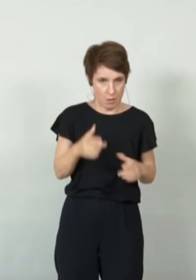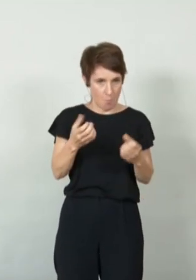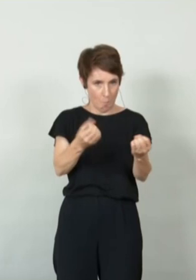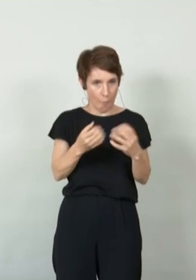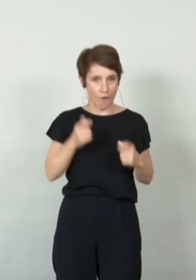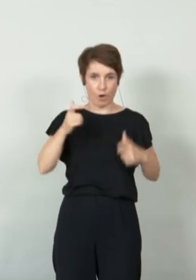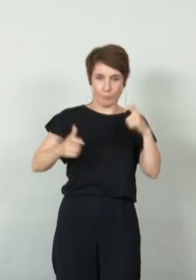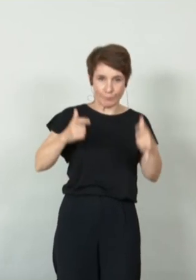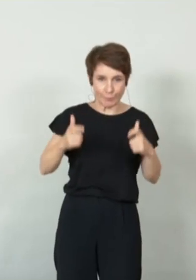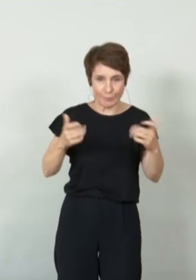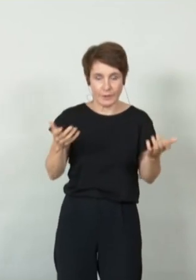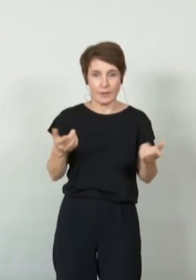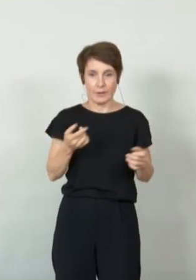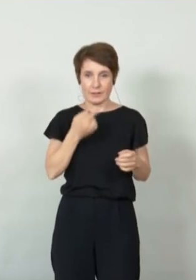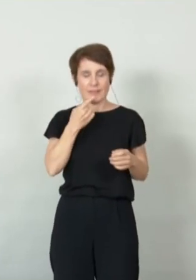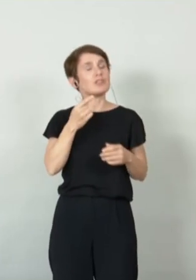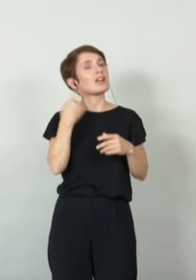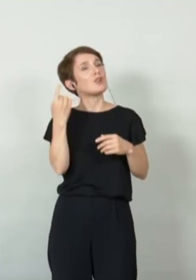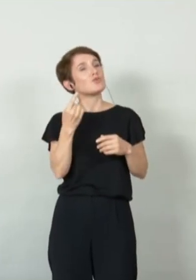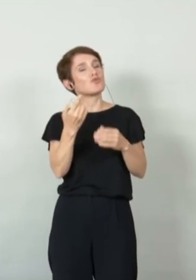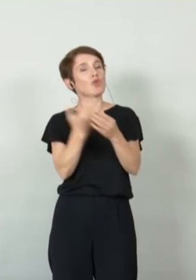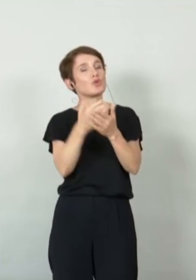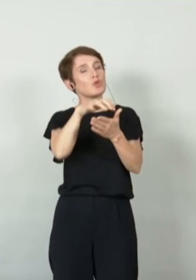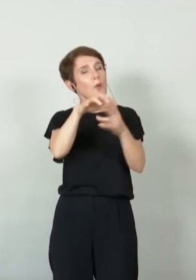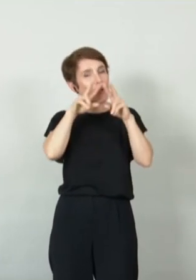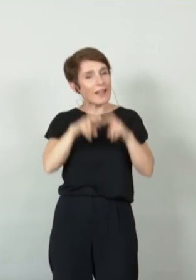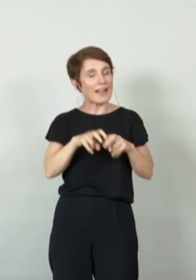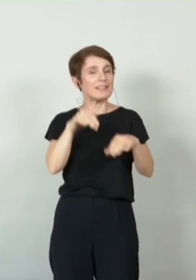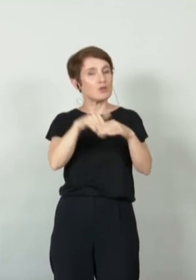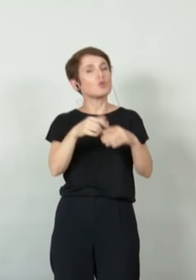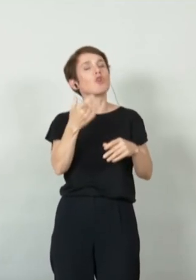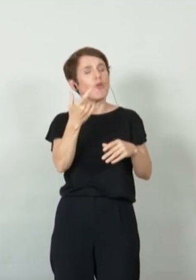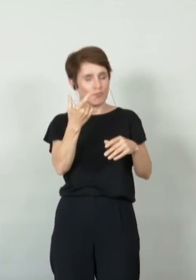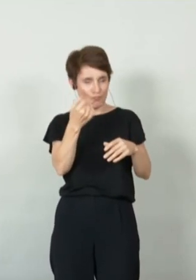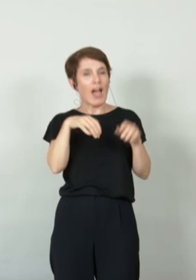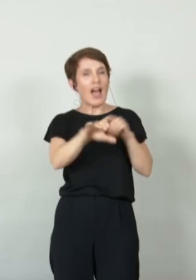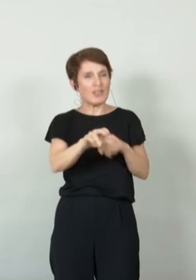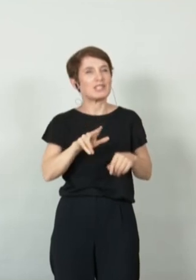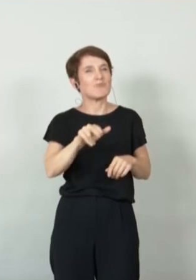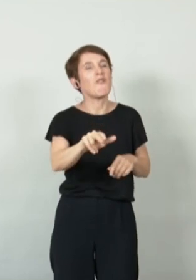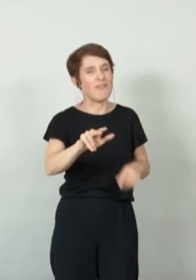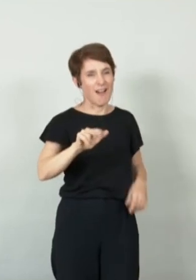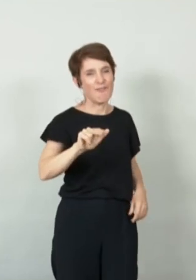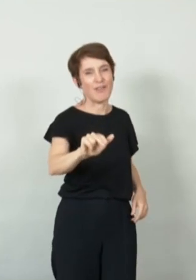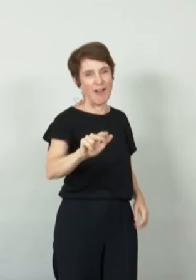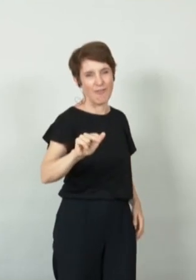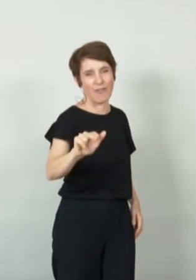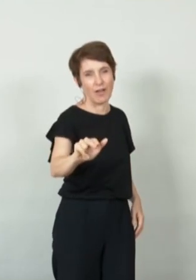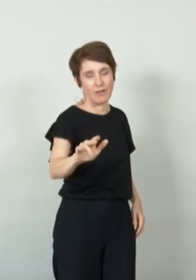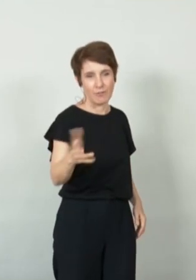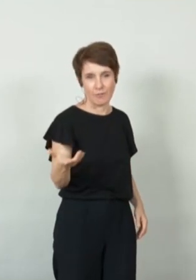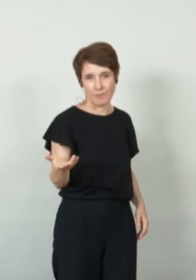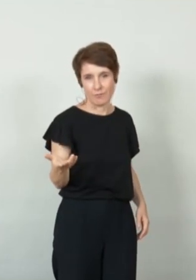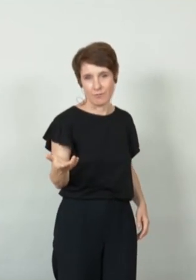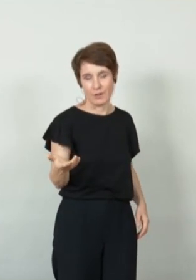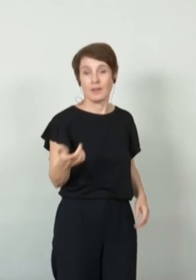des principaux projets d'investissement dans vos documents d'analyses laissez-moi donc vous illustrer les choses concrètement en une minute point de